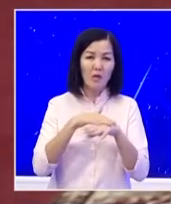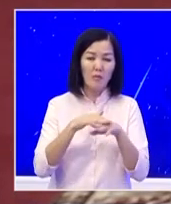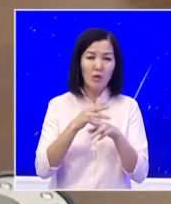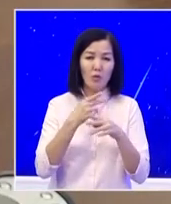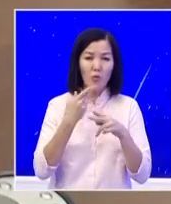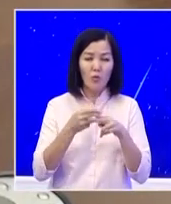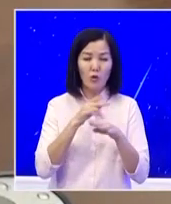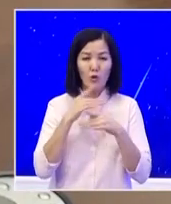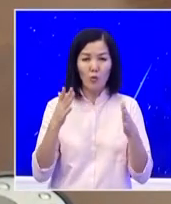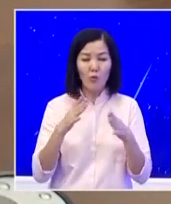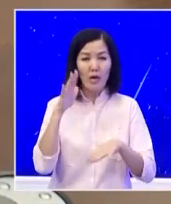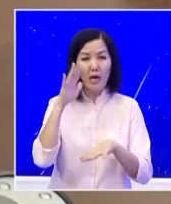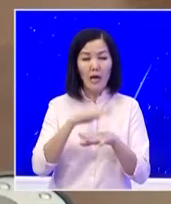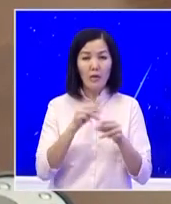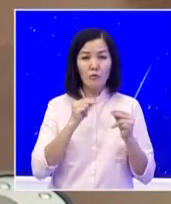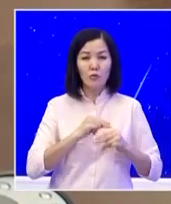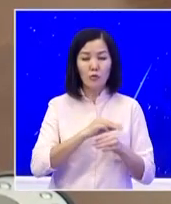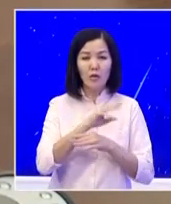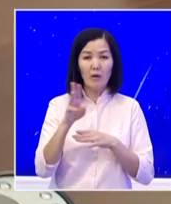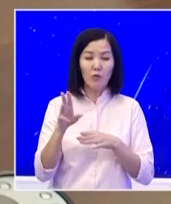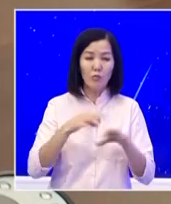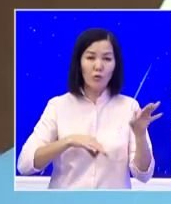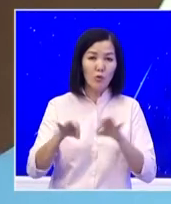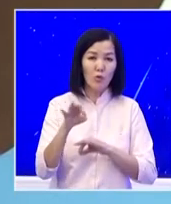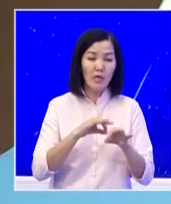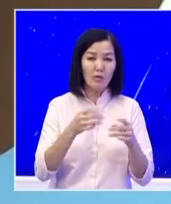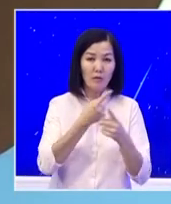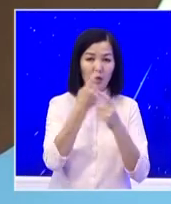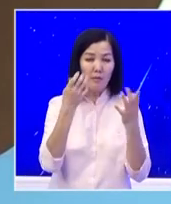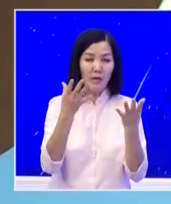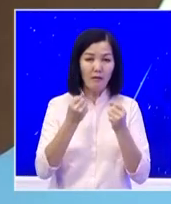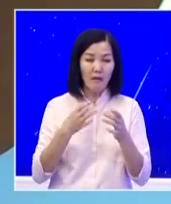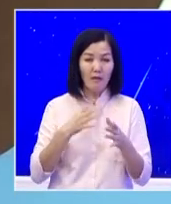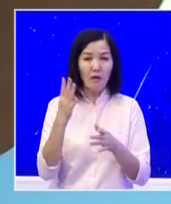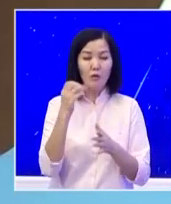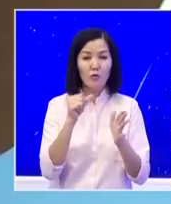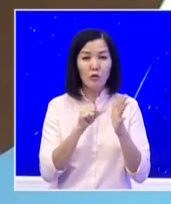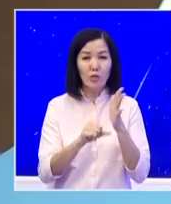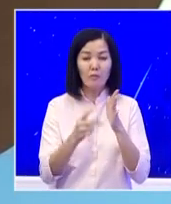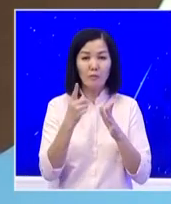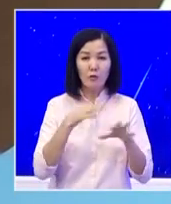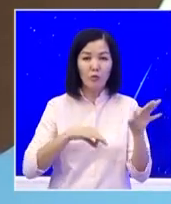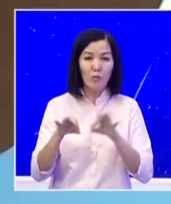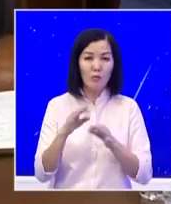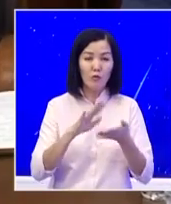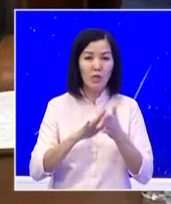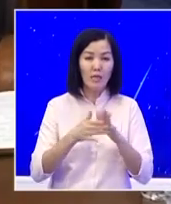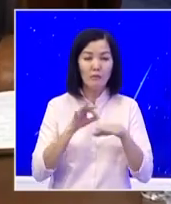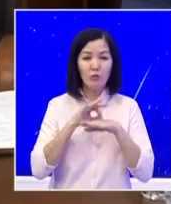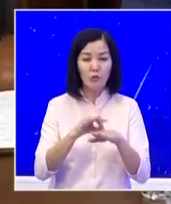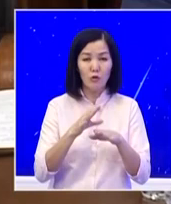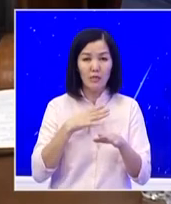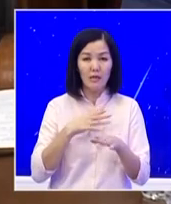бар. Әкім жұмыспен қамтудың жол картасы барысынан ақпар алды. Аймақта 461 жоба бойынша келісім шарттар